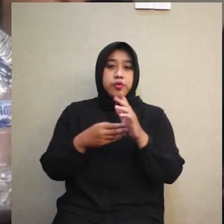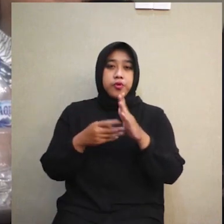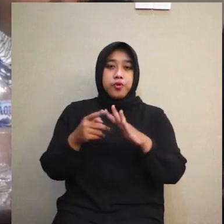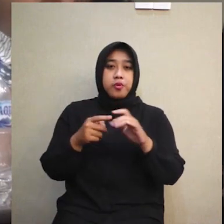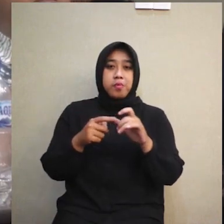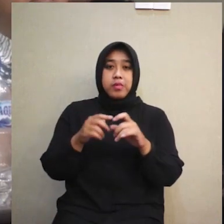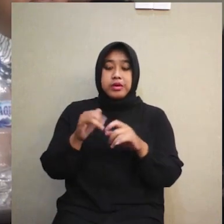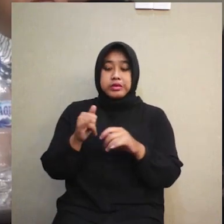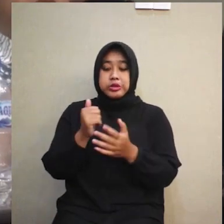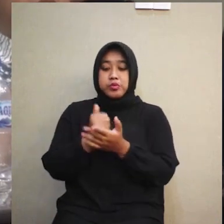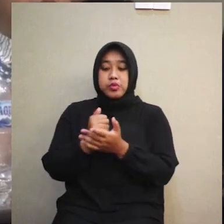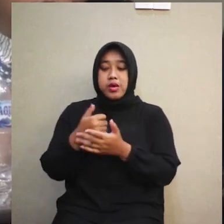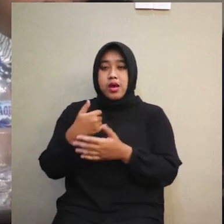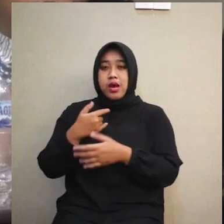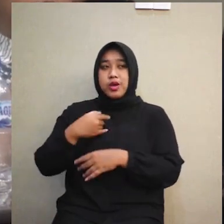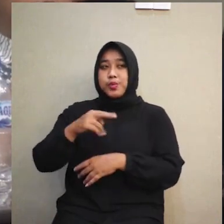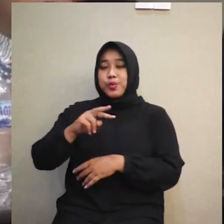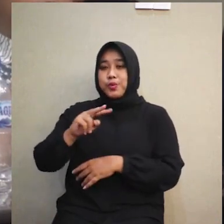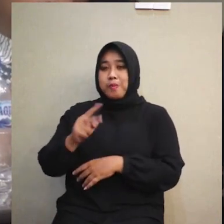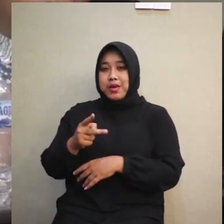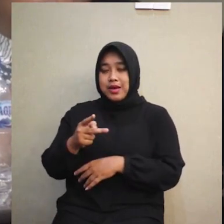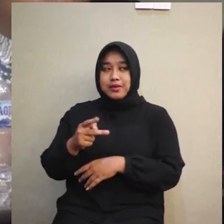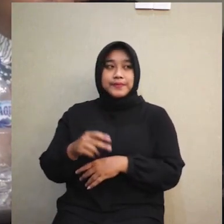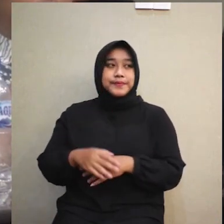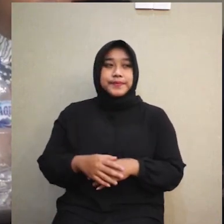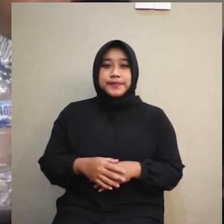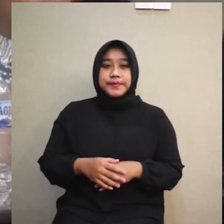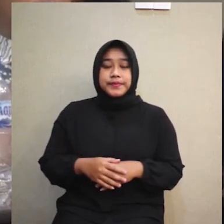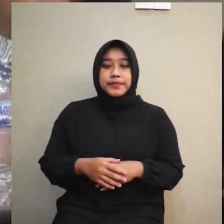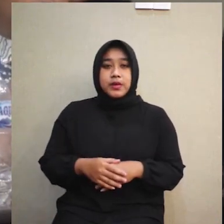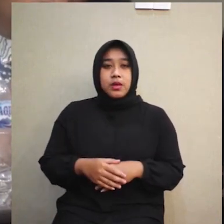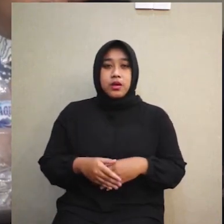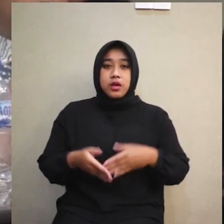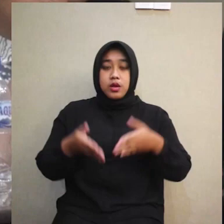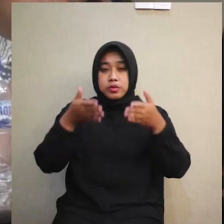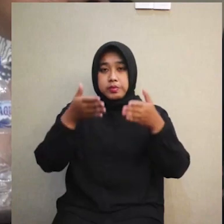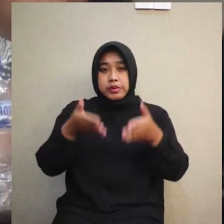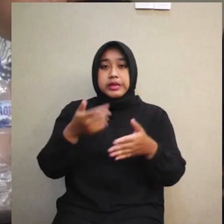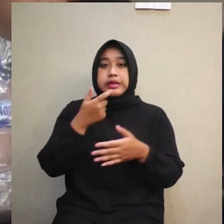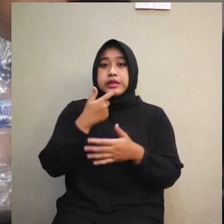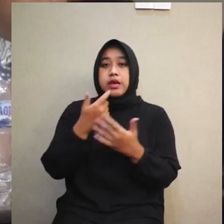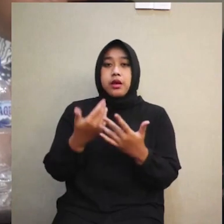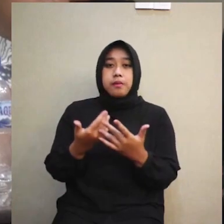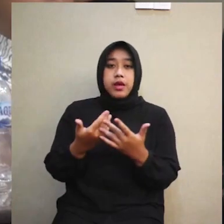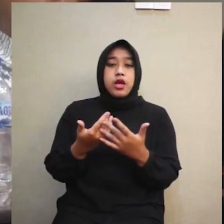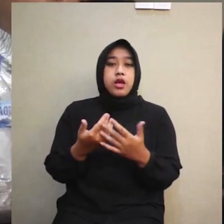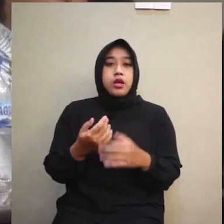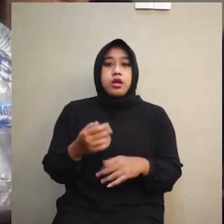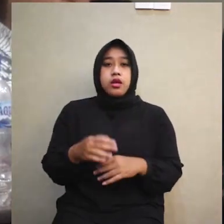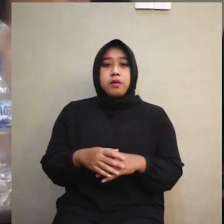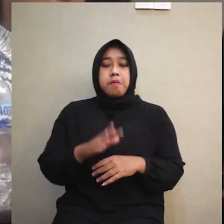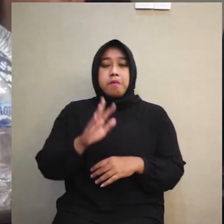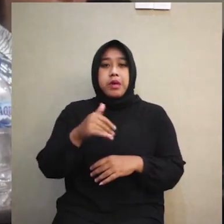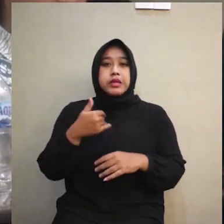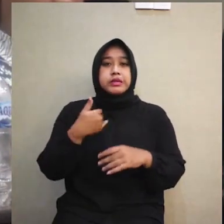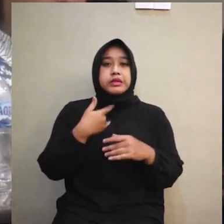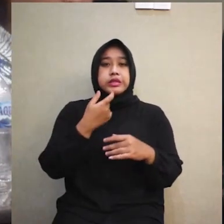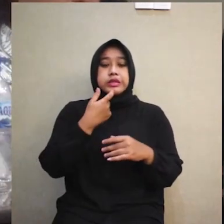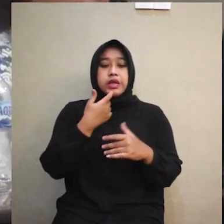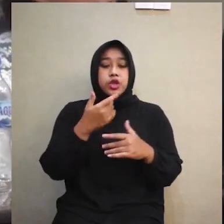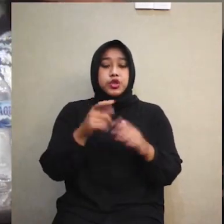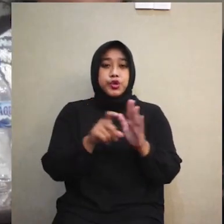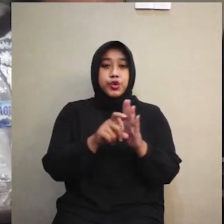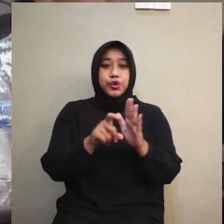ada perubahan ya Ada perubahan yang signifikan di mana memang dalam hal-hal tertentu masih berlaku gitu ya ketika